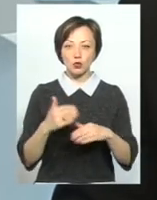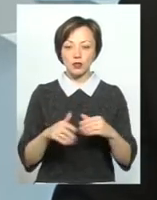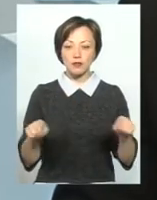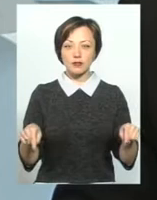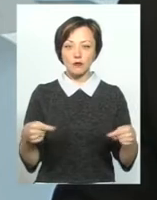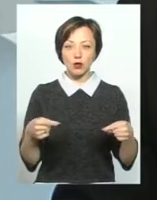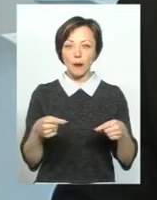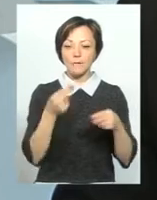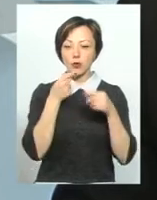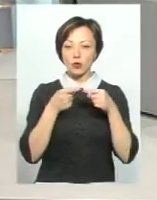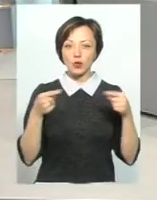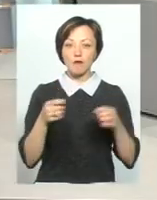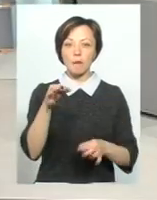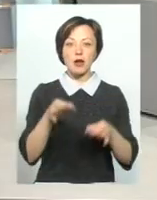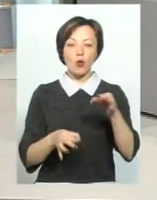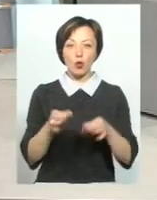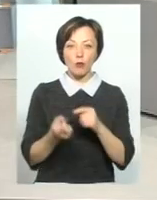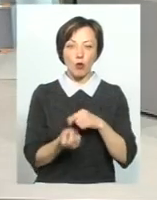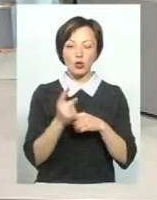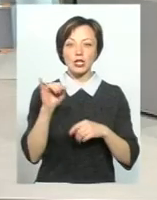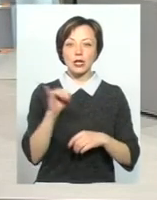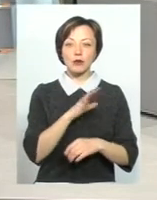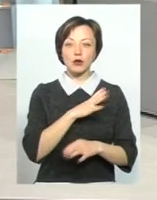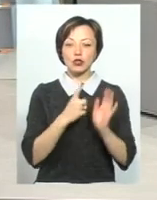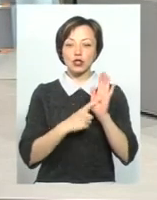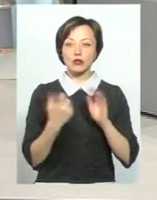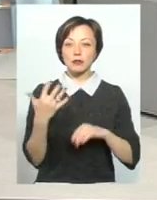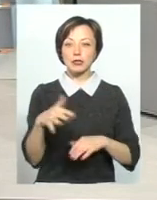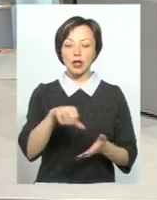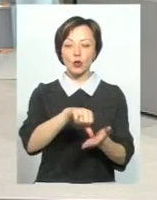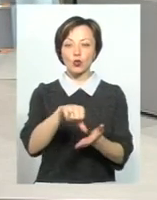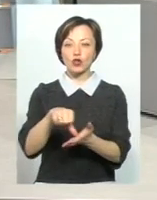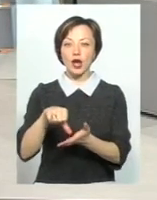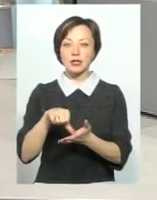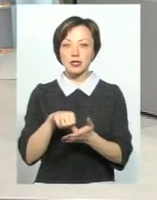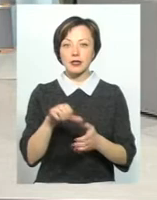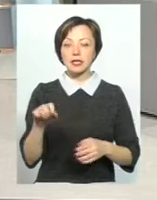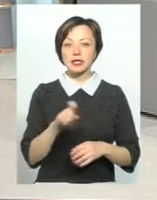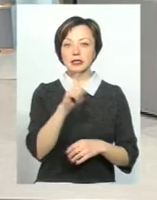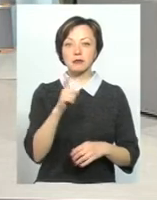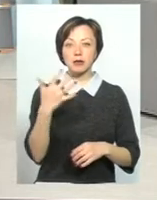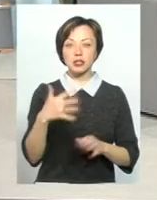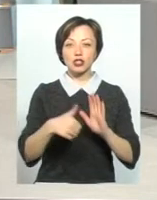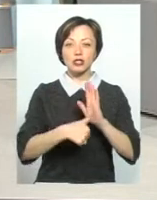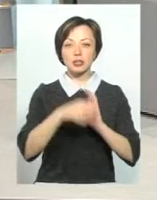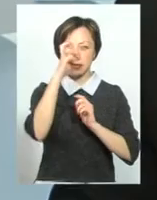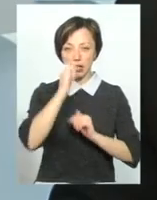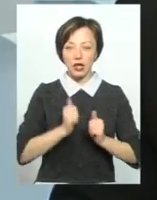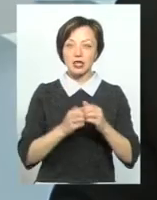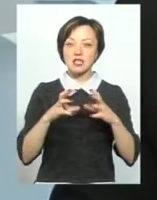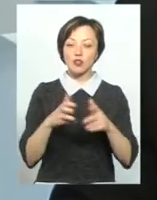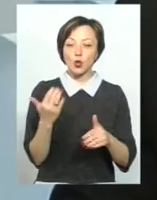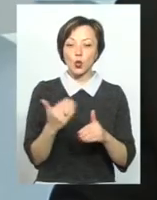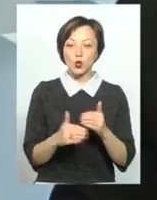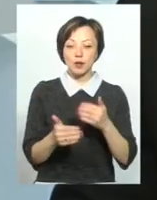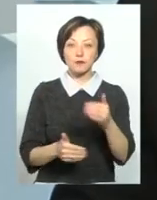створення продуктів природного походження. І було 650 учасників з 56 країн світу. І вже